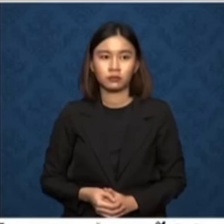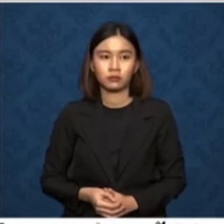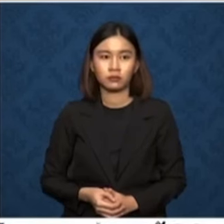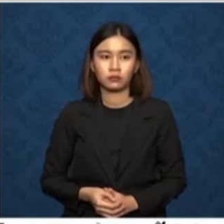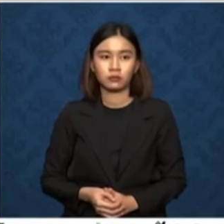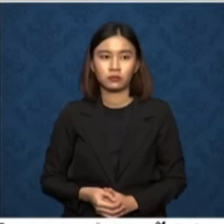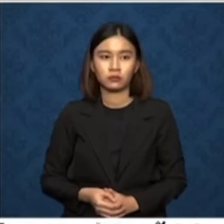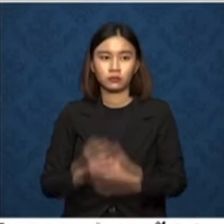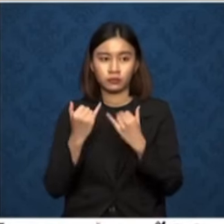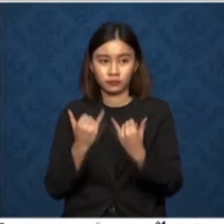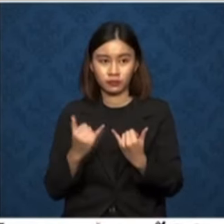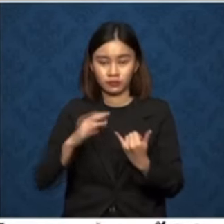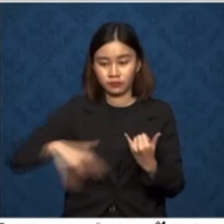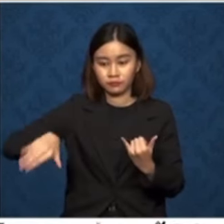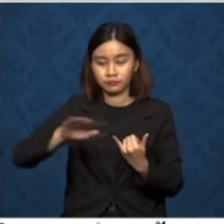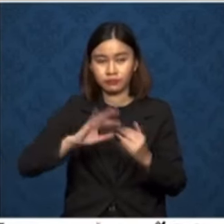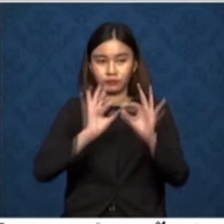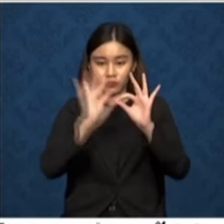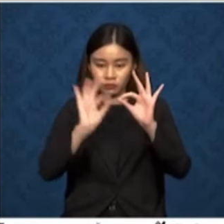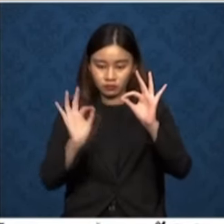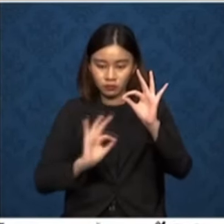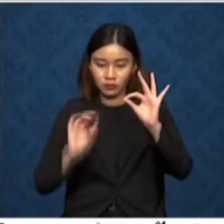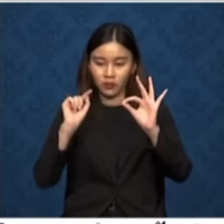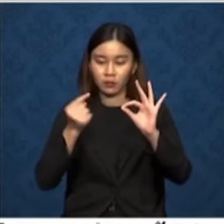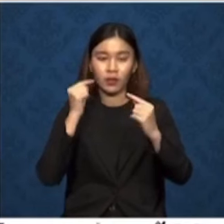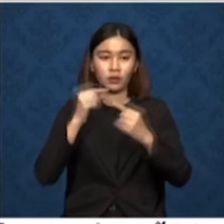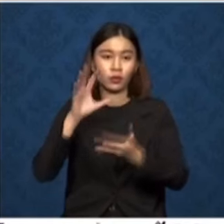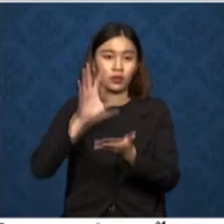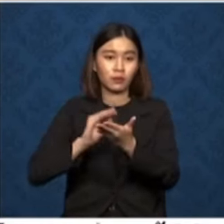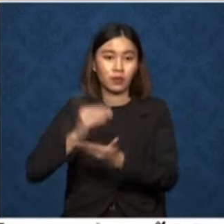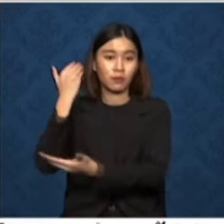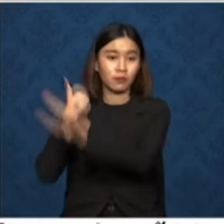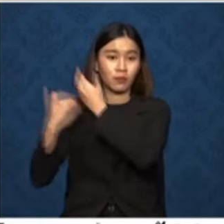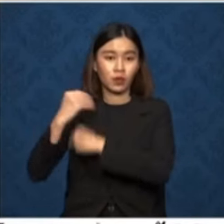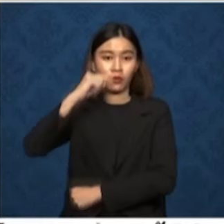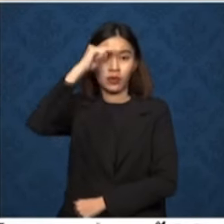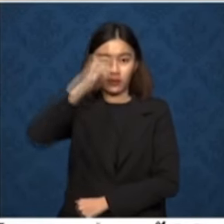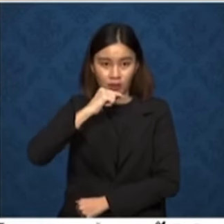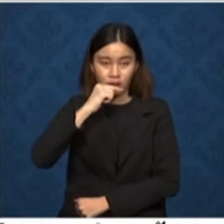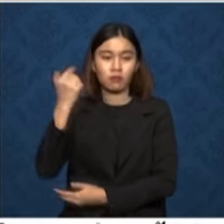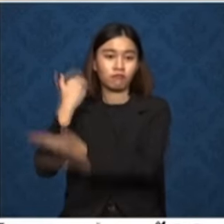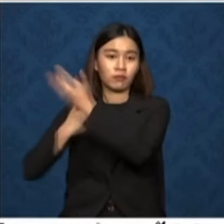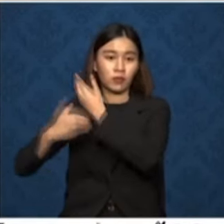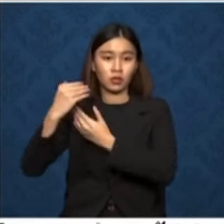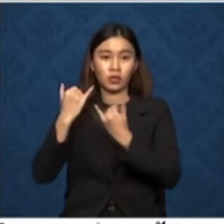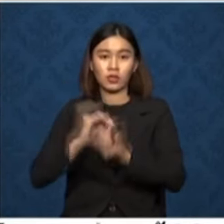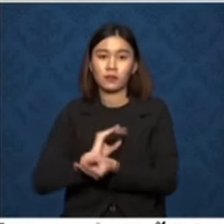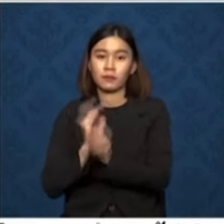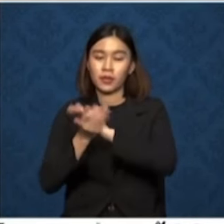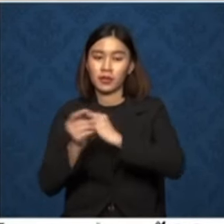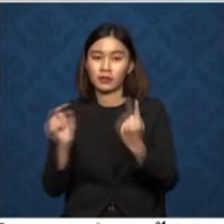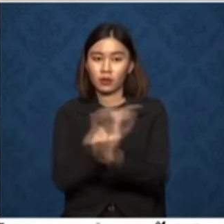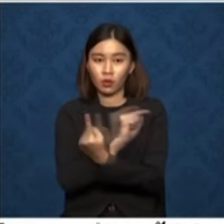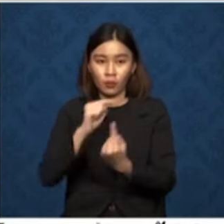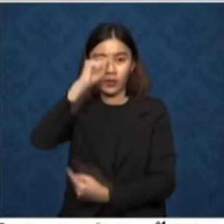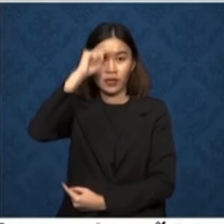ตอนนี้พวกเรากำลังเขียนบทใหม่ในประวัติศาสตร์ไทยประวัติศาสตร์ที่จะเปลี่ยนสังคมไท